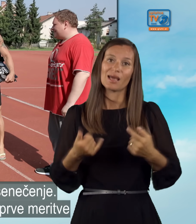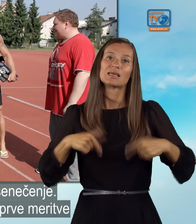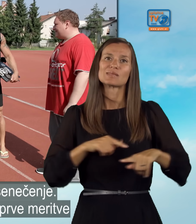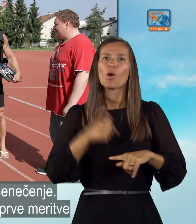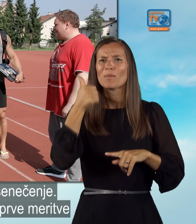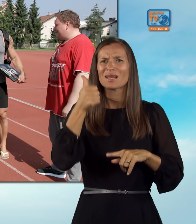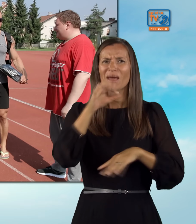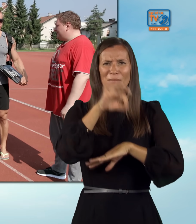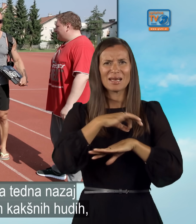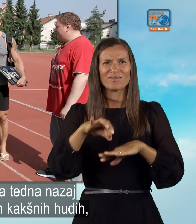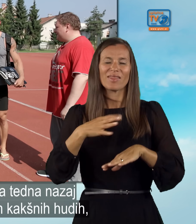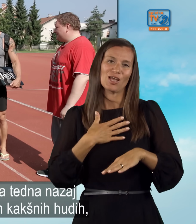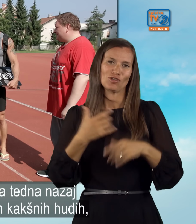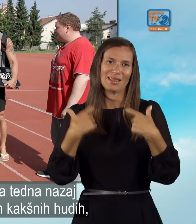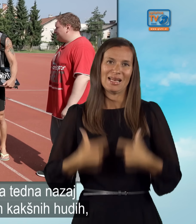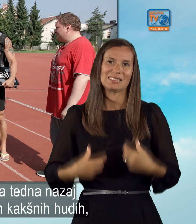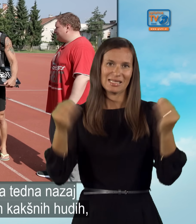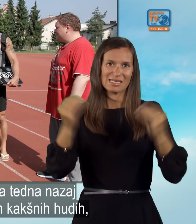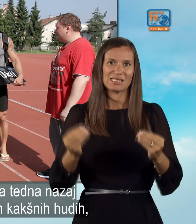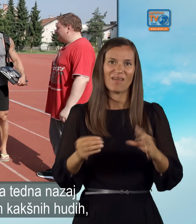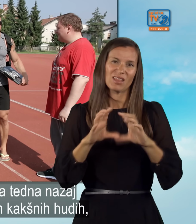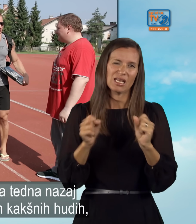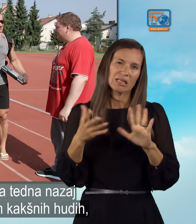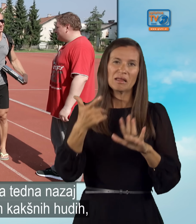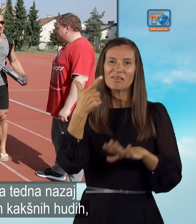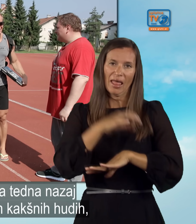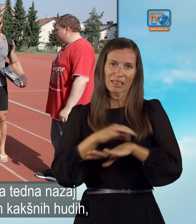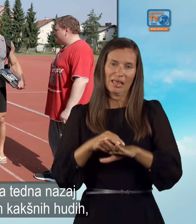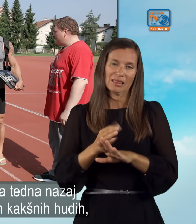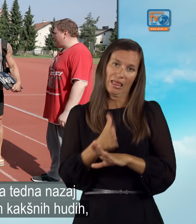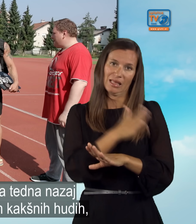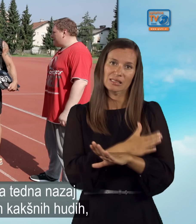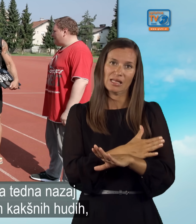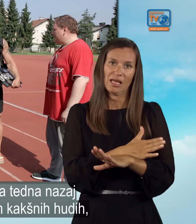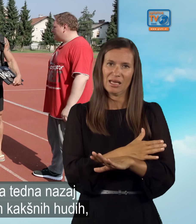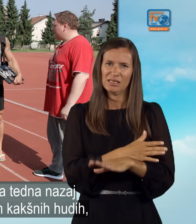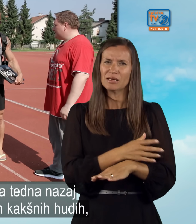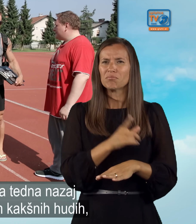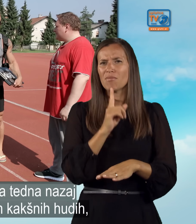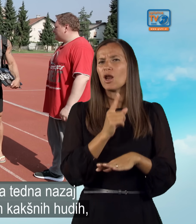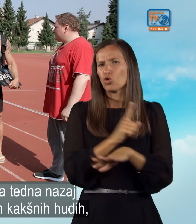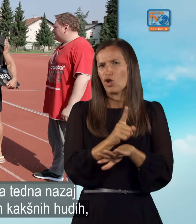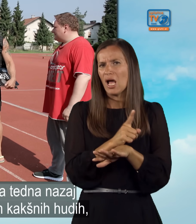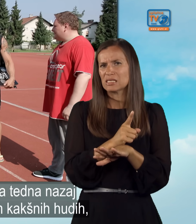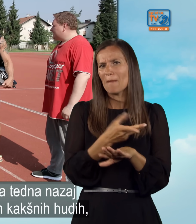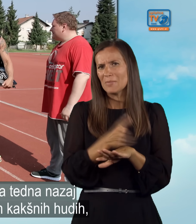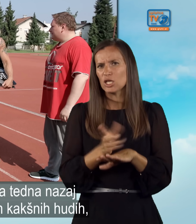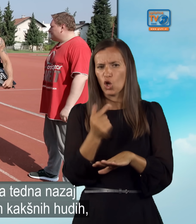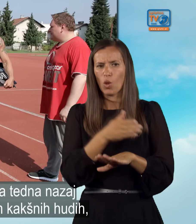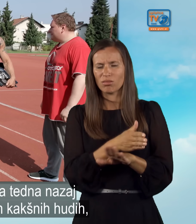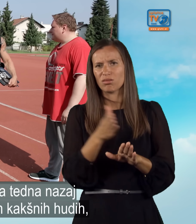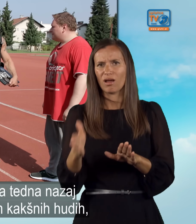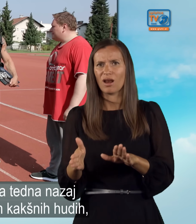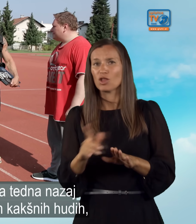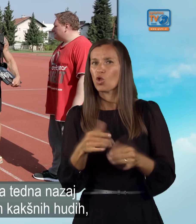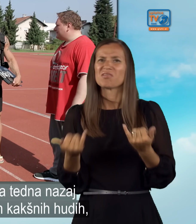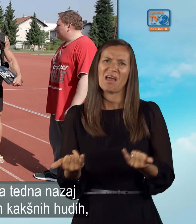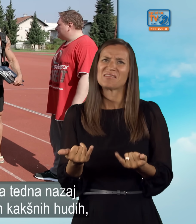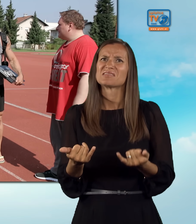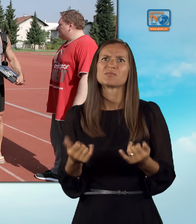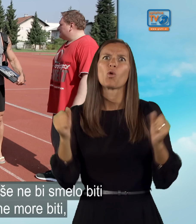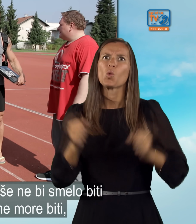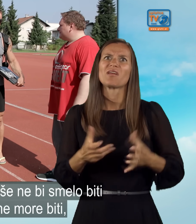smo prve meritve naše telesne sestave naredili dobro dva tedna nazaj, v bistvu zelo malo časa je minilo takrat in do danes